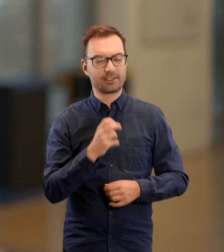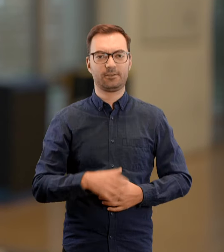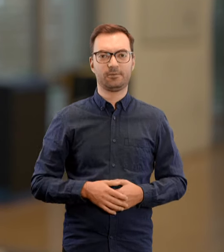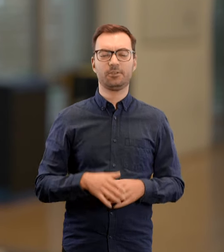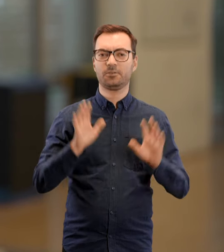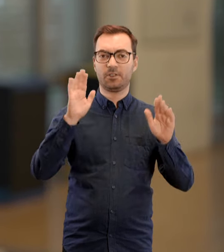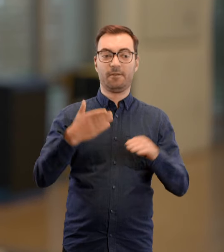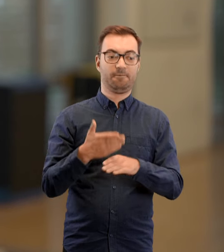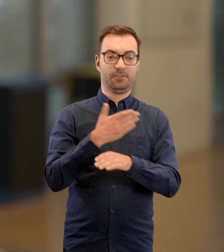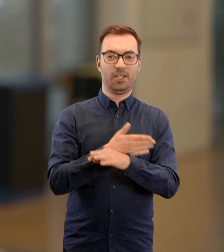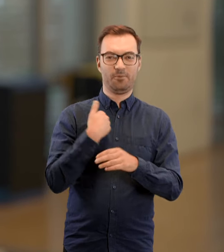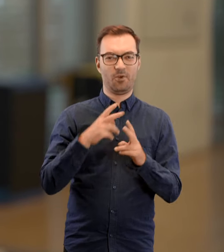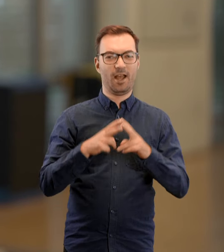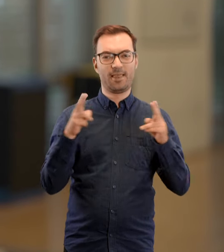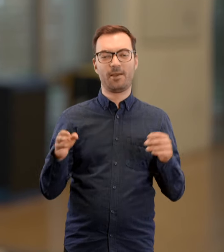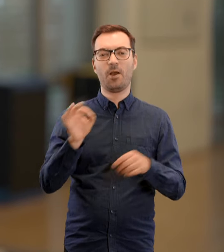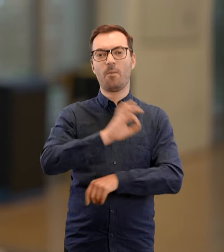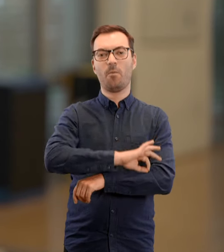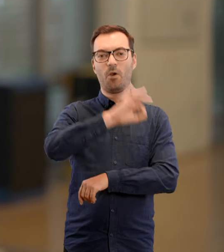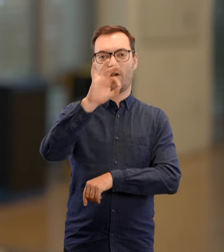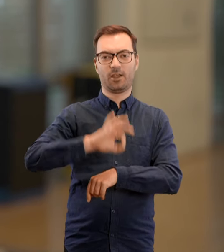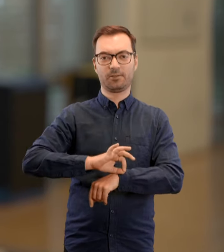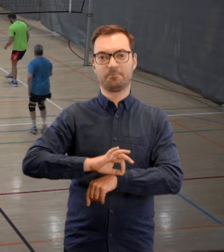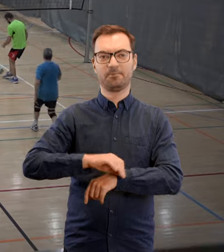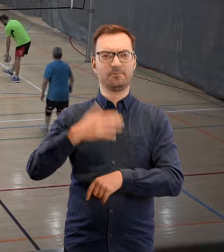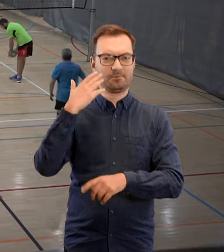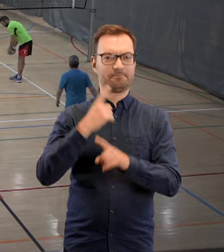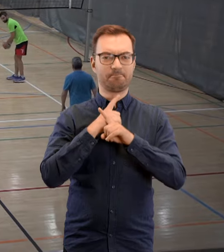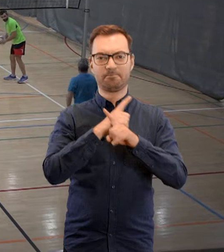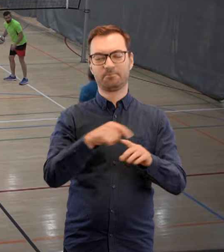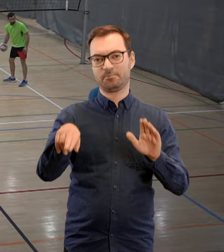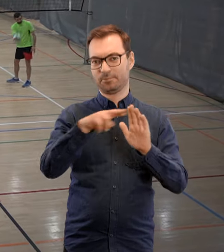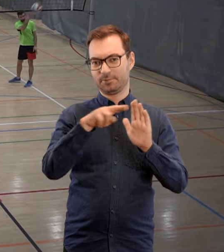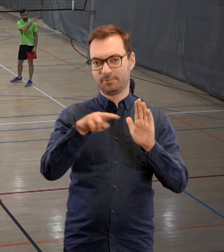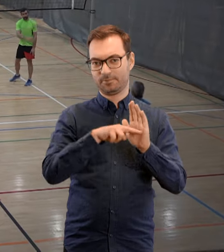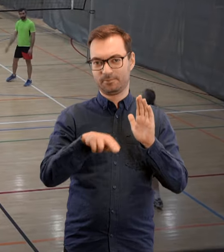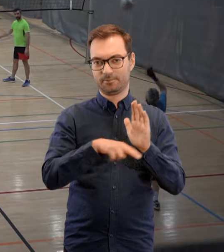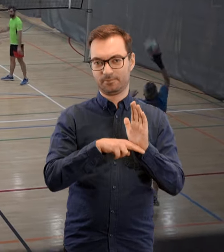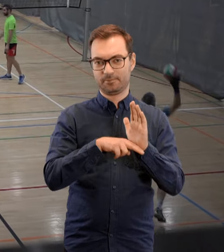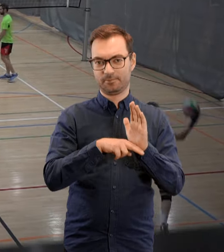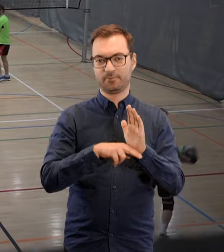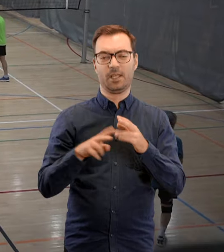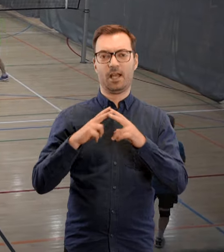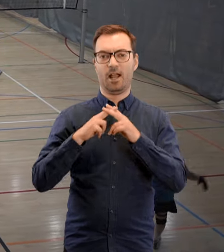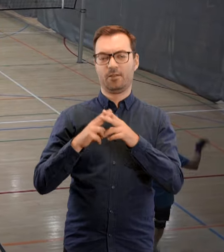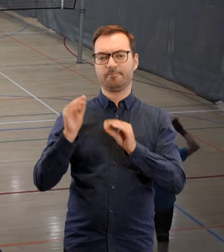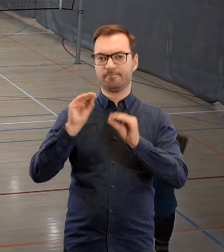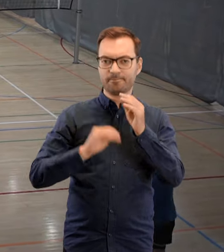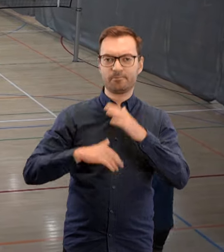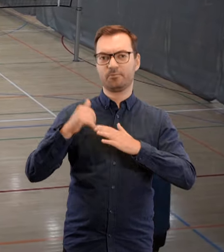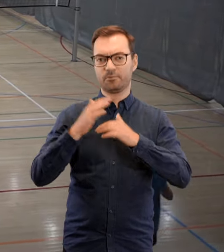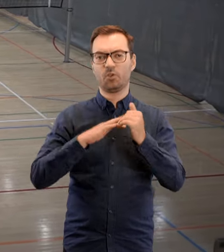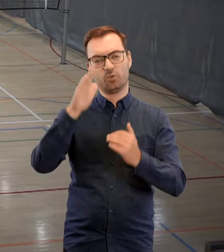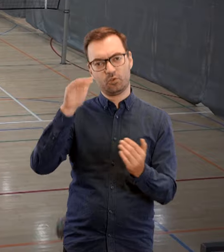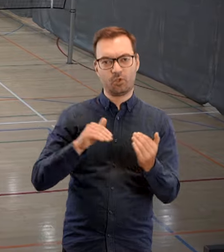etapie projektowania, zgodnie z obowiązującymi przepisami, była dostosowywana do potrzeb